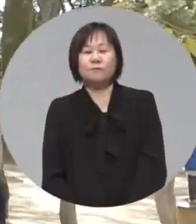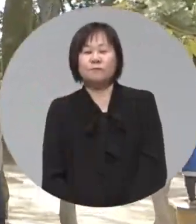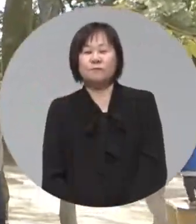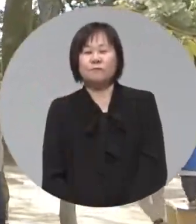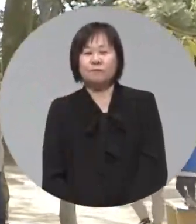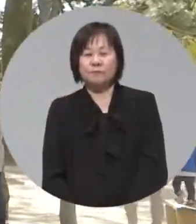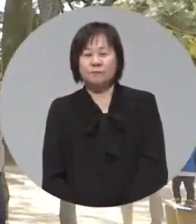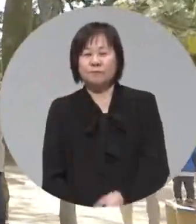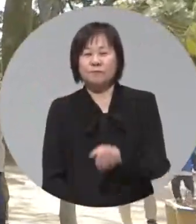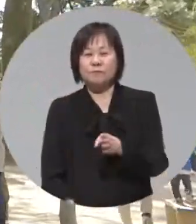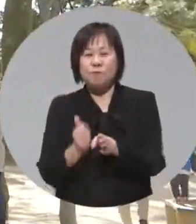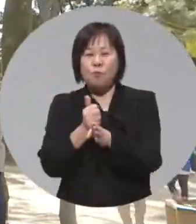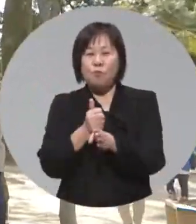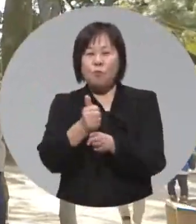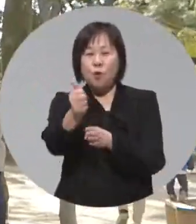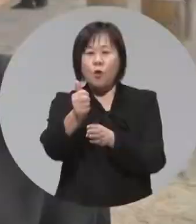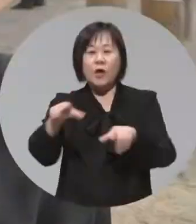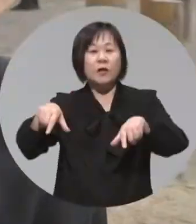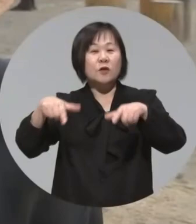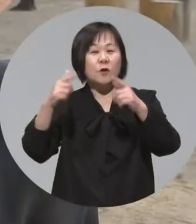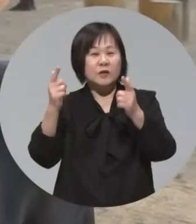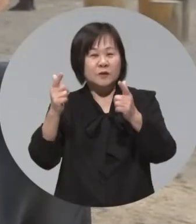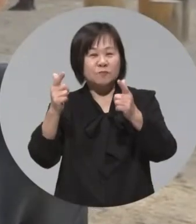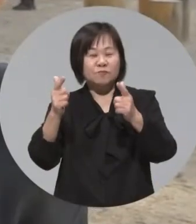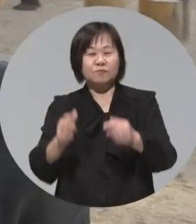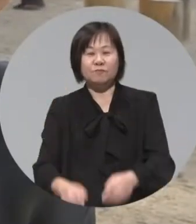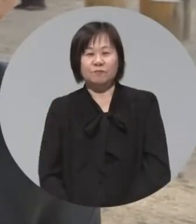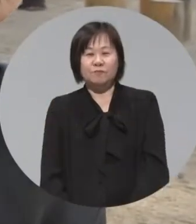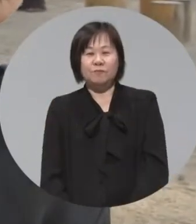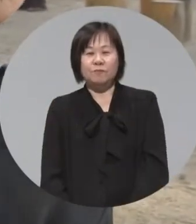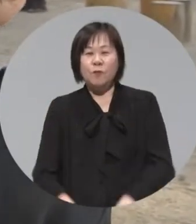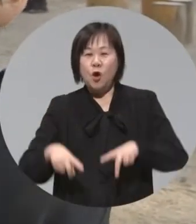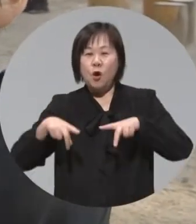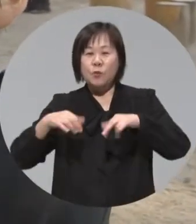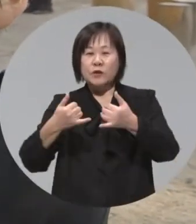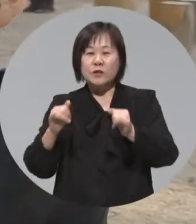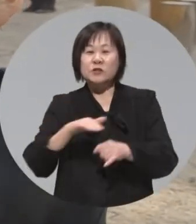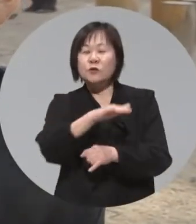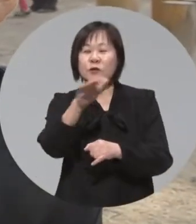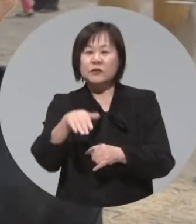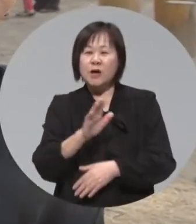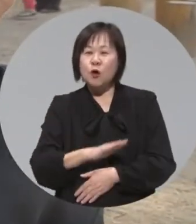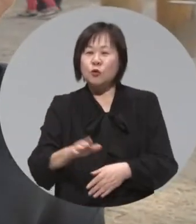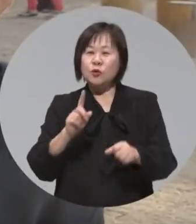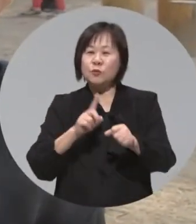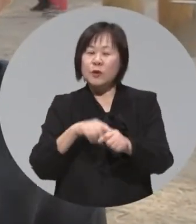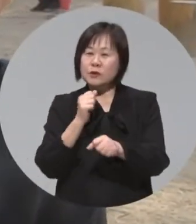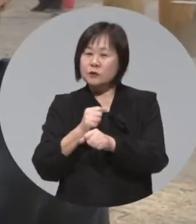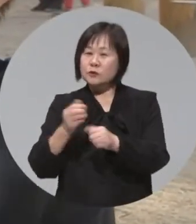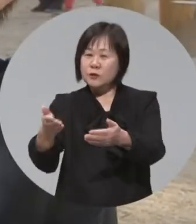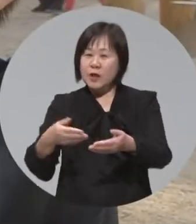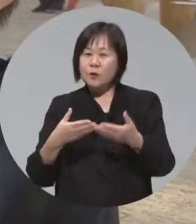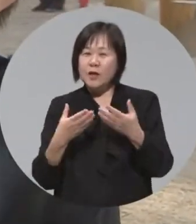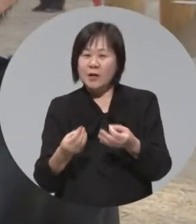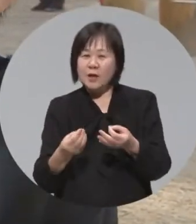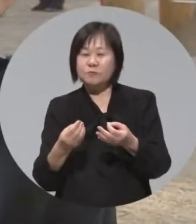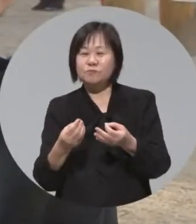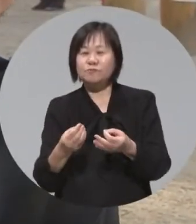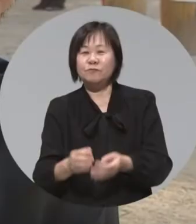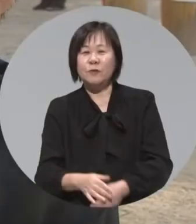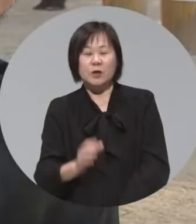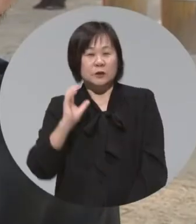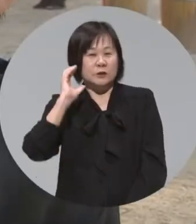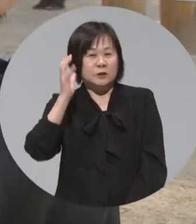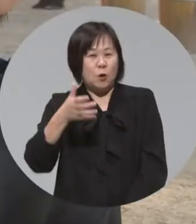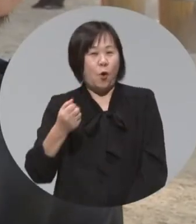冒険の木。 なんかボランティアの人が子供のために作ってくれたなんかすごい